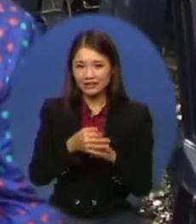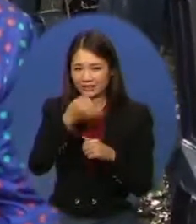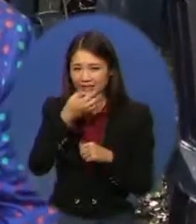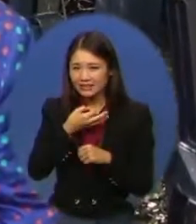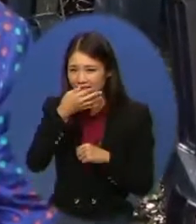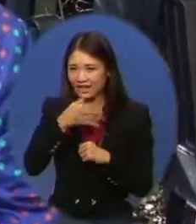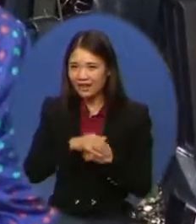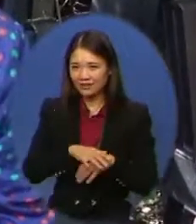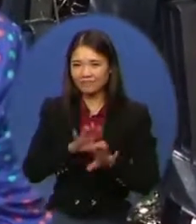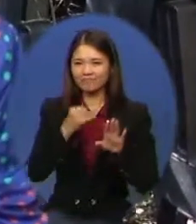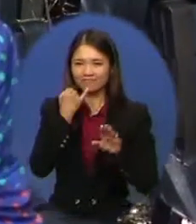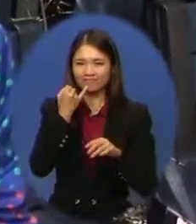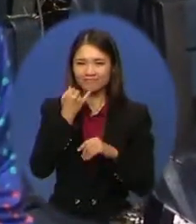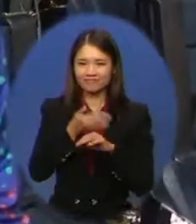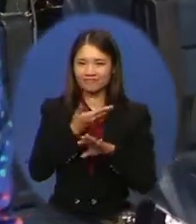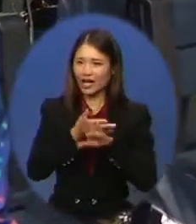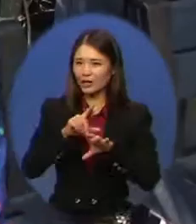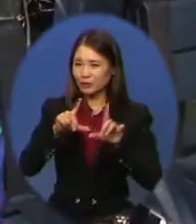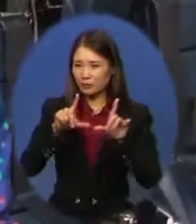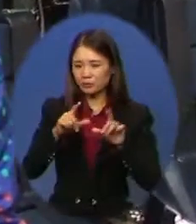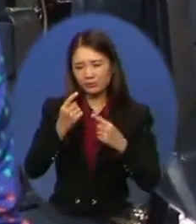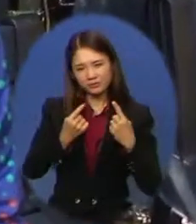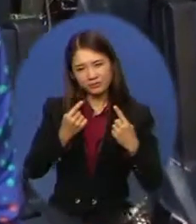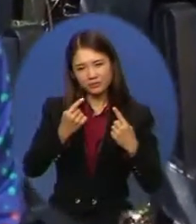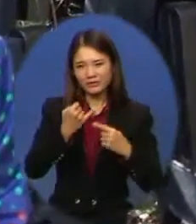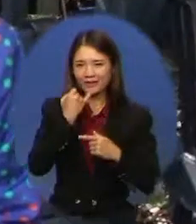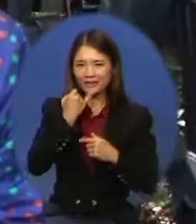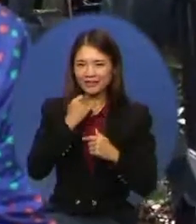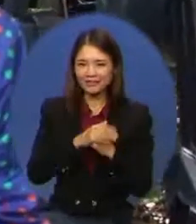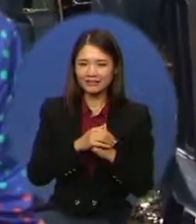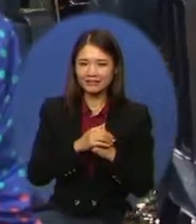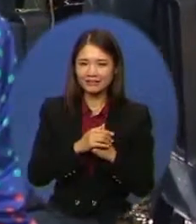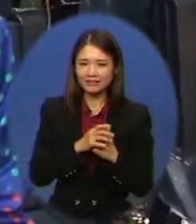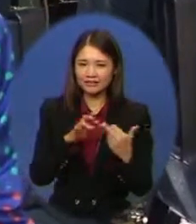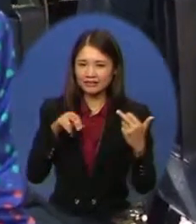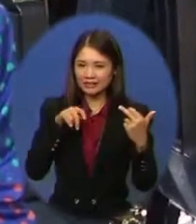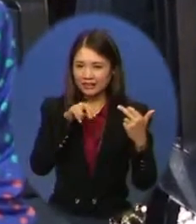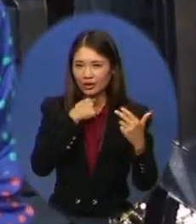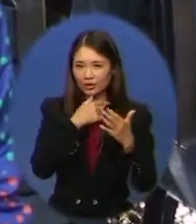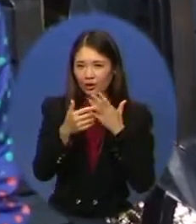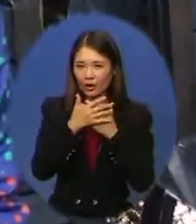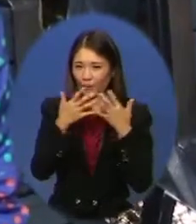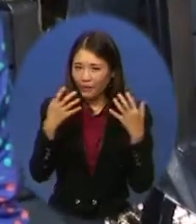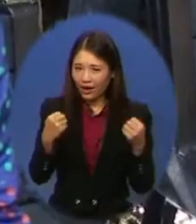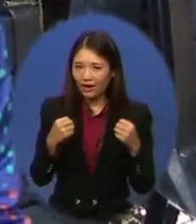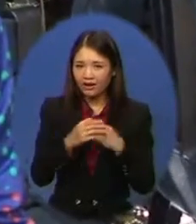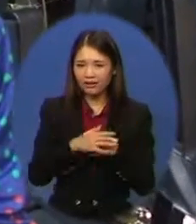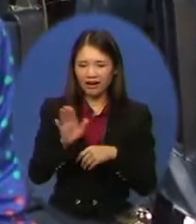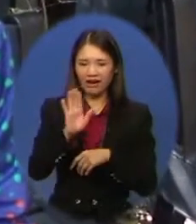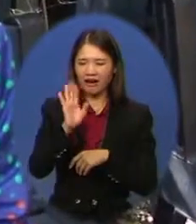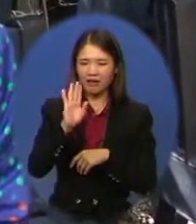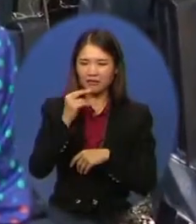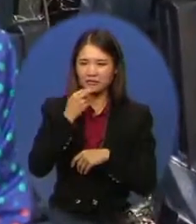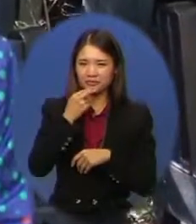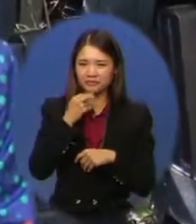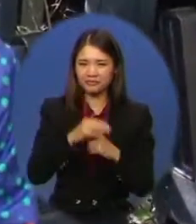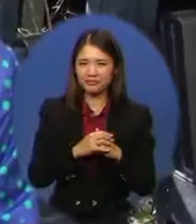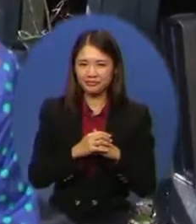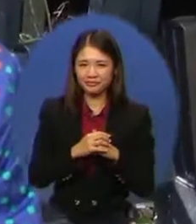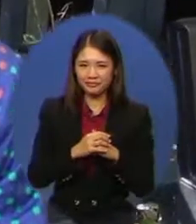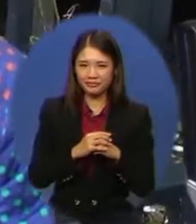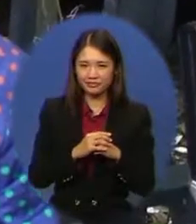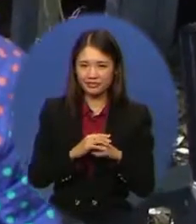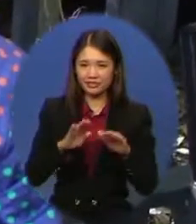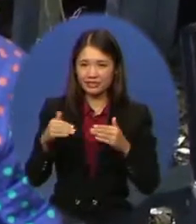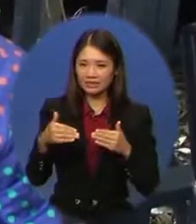괜찮았어요, 그래도. 딴 때부터 괜찮았어. 그래요? 등산 많이 해보셨어요? 등산은 많이 안 해봤죠. 오늘 이